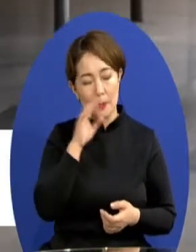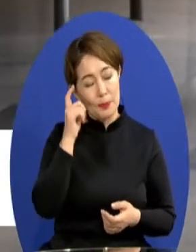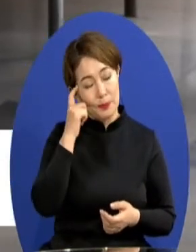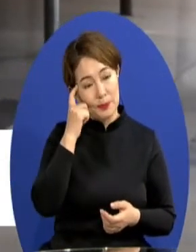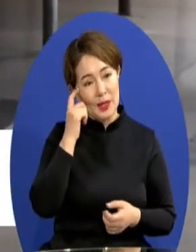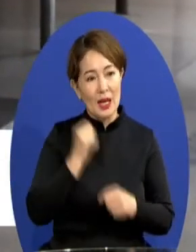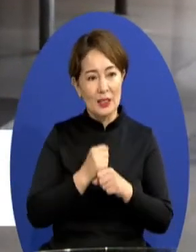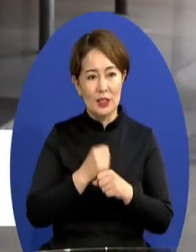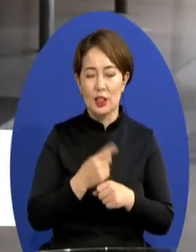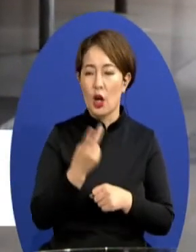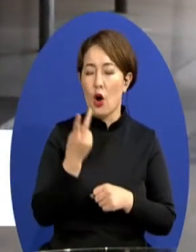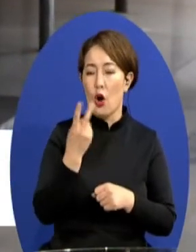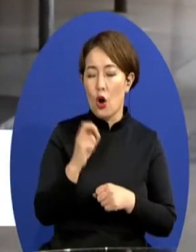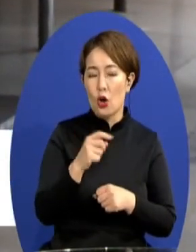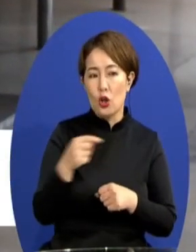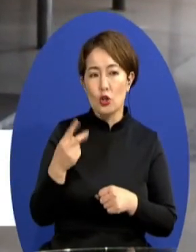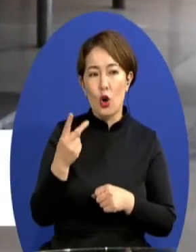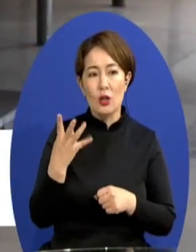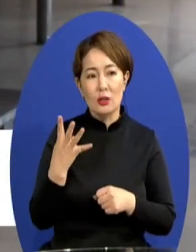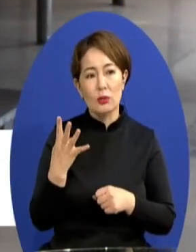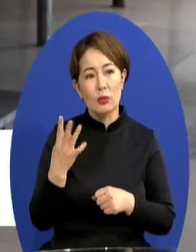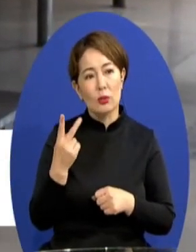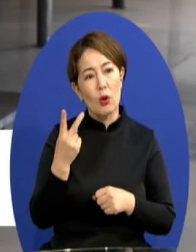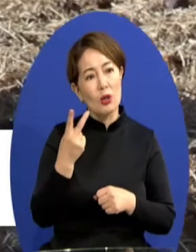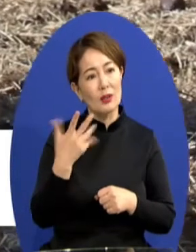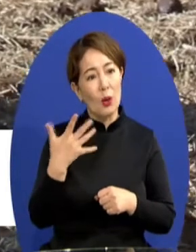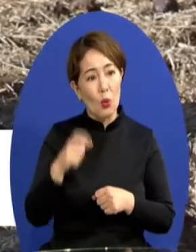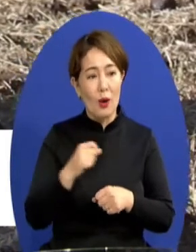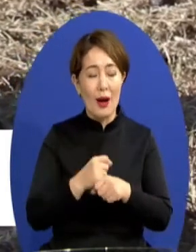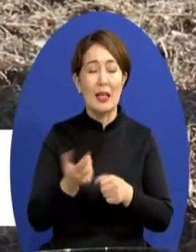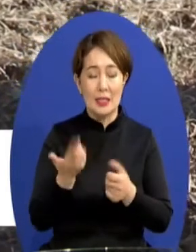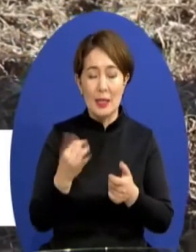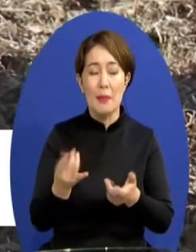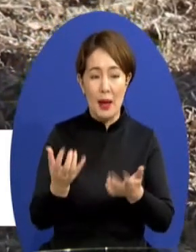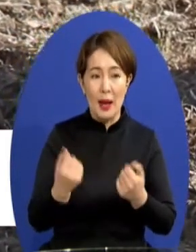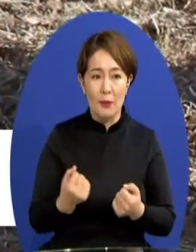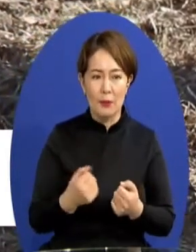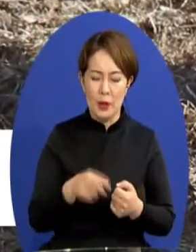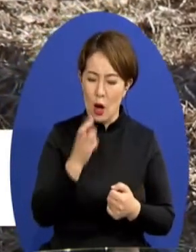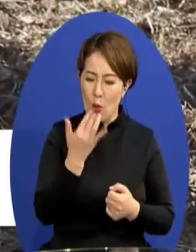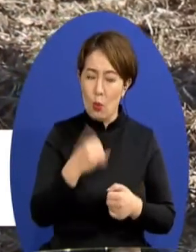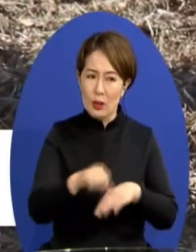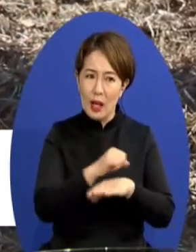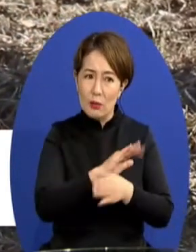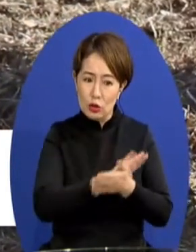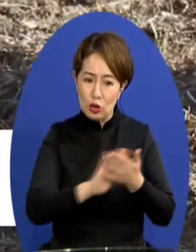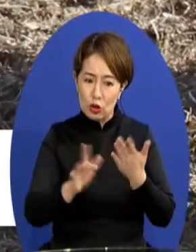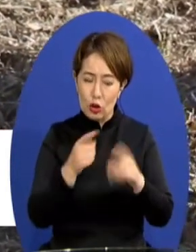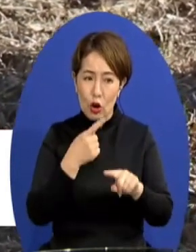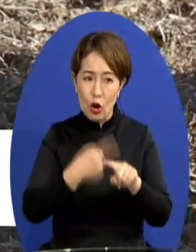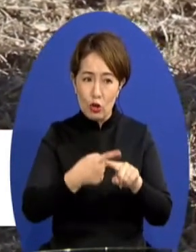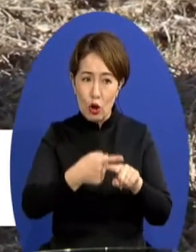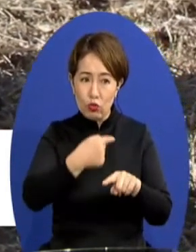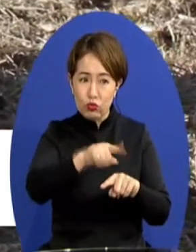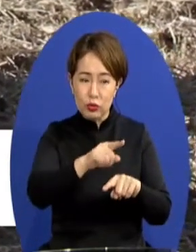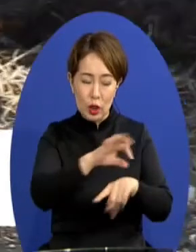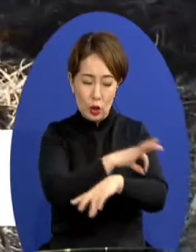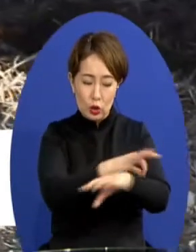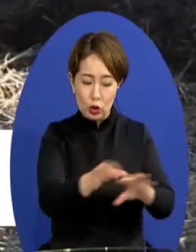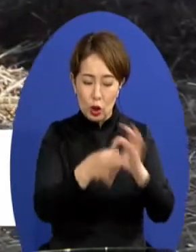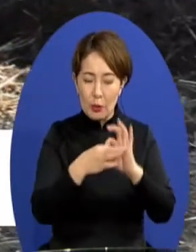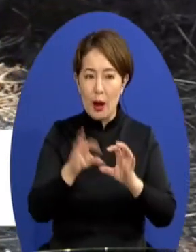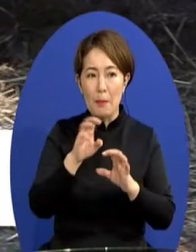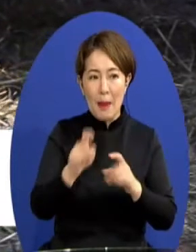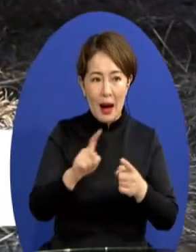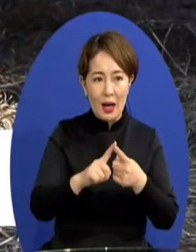ажиллахаар 20-24 5 хүний ажлын байр бол гарч ирж байгаа. Ийхүү Булган аймгийн шинэ хөдөө төслийн хүрээнд махсууны үйлдвэрлэл хөгжих,